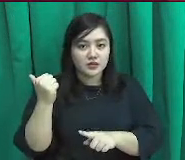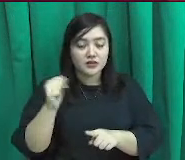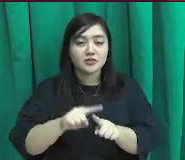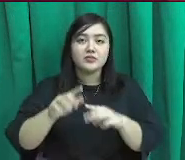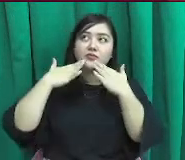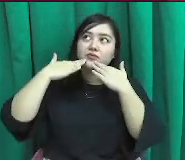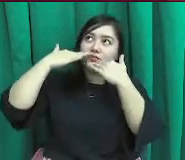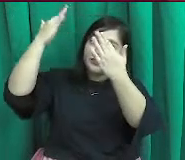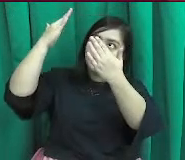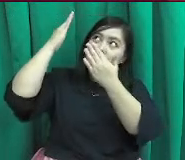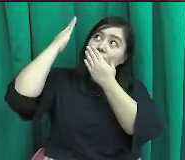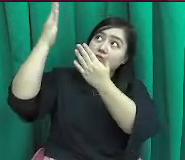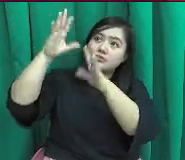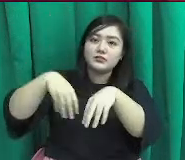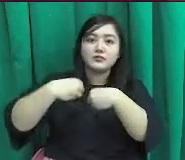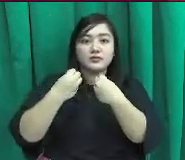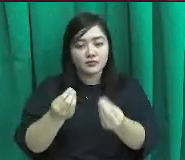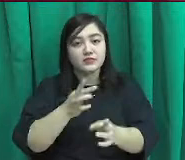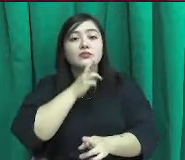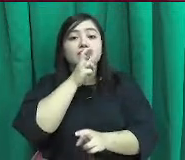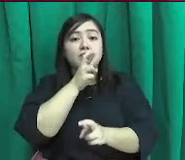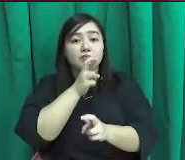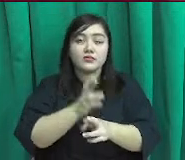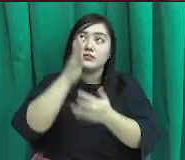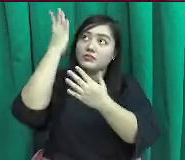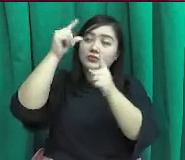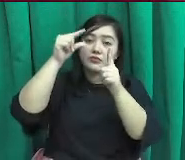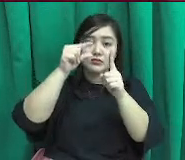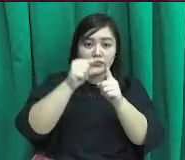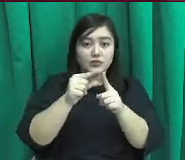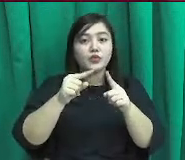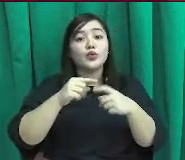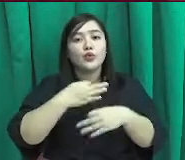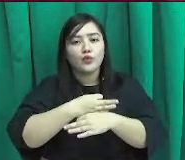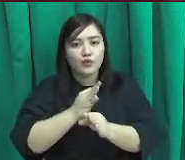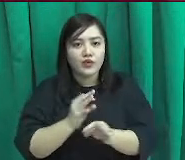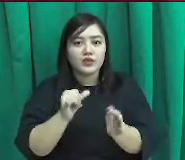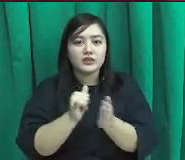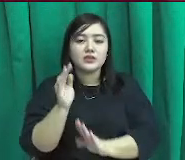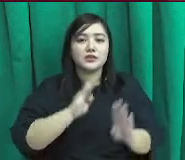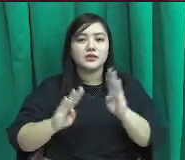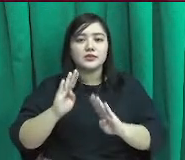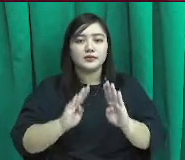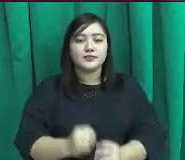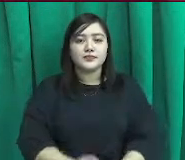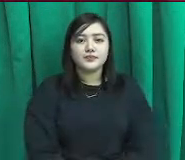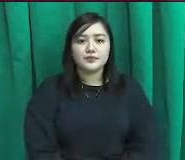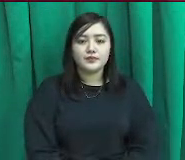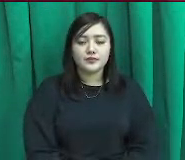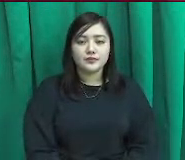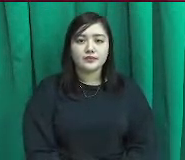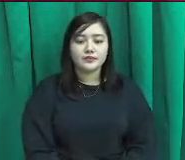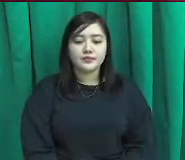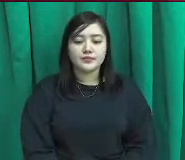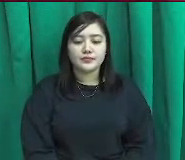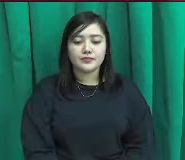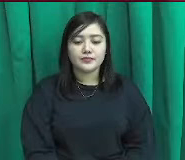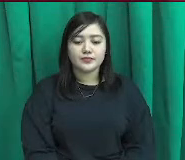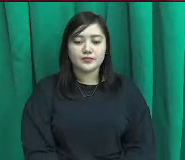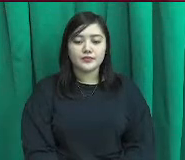salita niya, appropriate na salita niya, wherein madideal po sana namin yung ako na yun. But, yun na nga po, babalik tayo doon sa